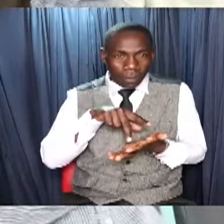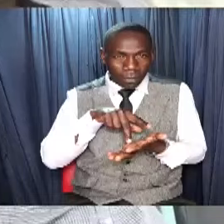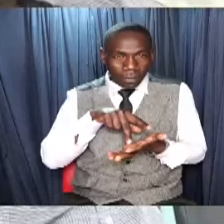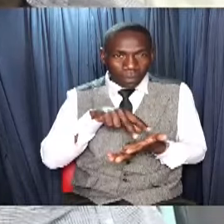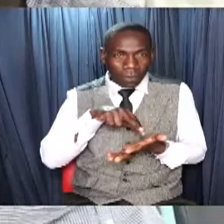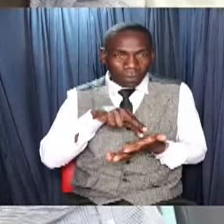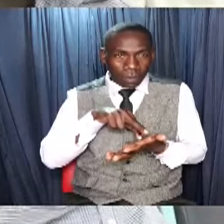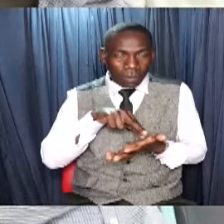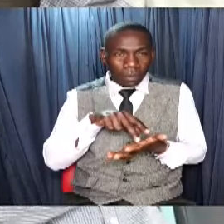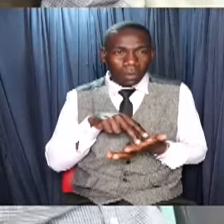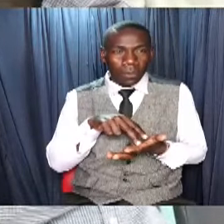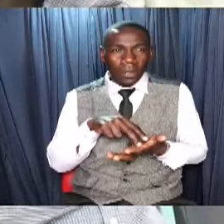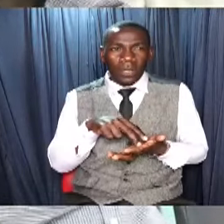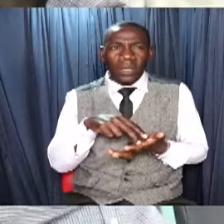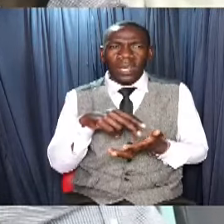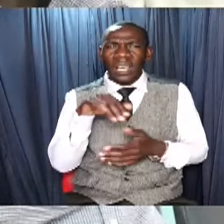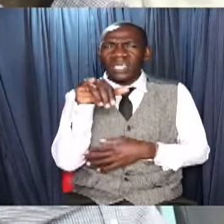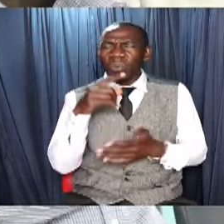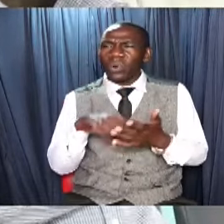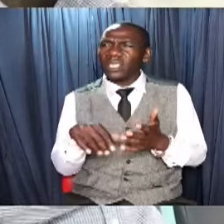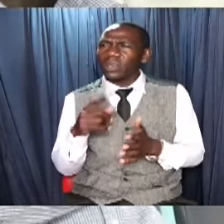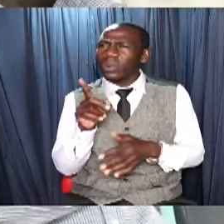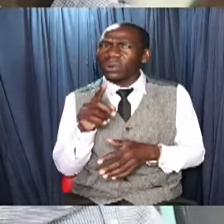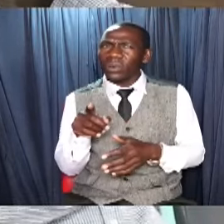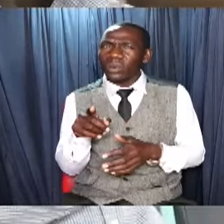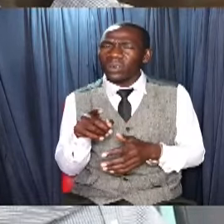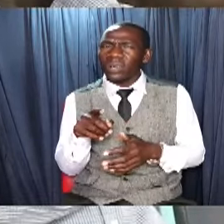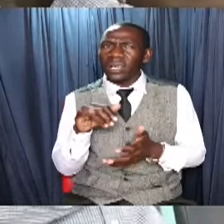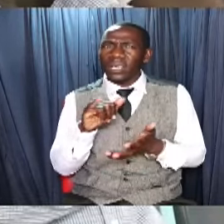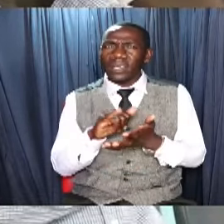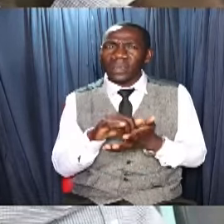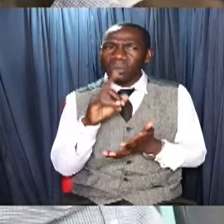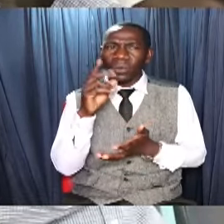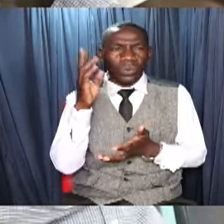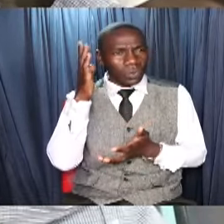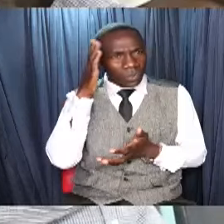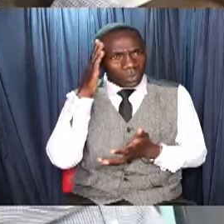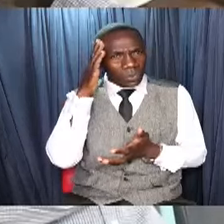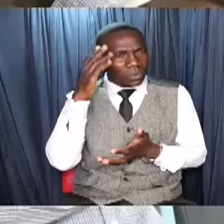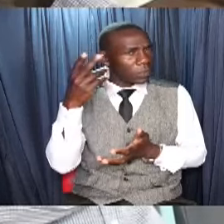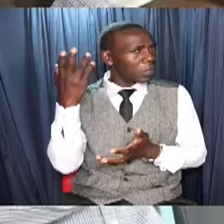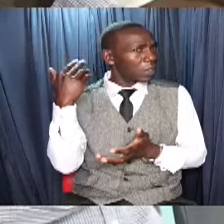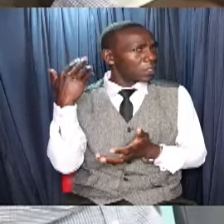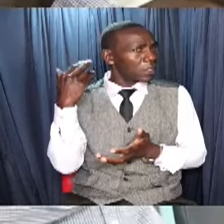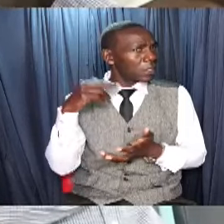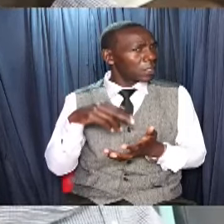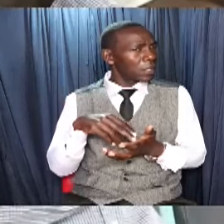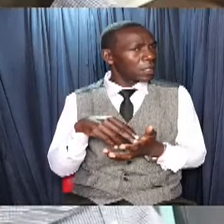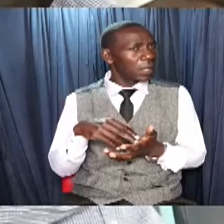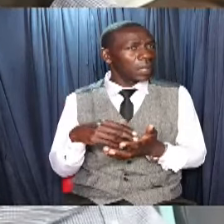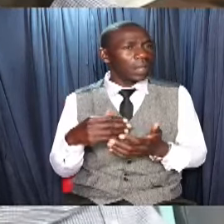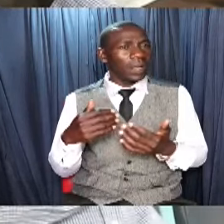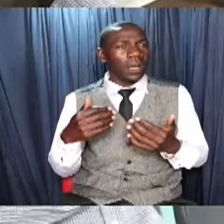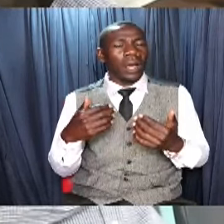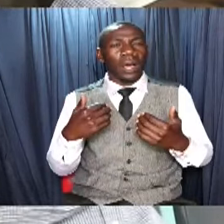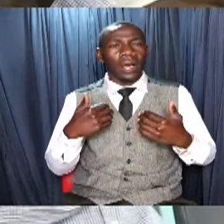Walking in a crooked na manner. Nini? And I asked them what's wrong. Ah, yule unajua. You know. Zamani hizo. During that time. Alishikwa na meso